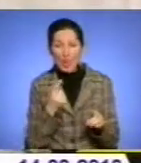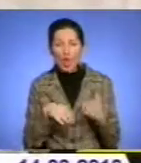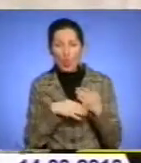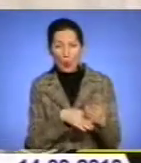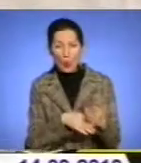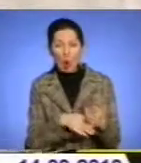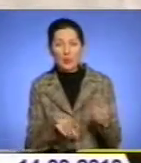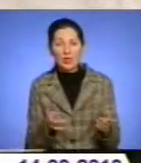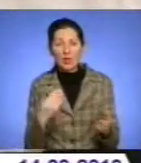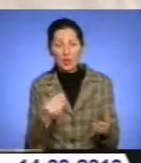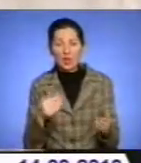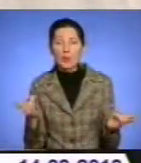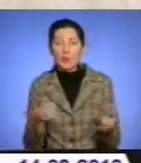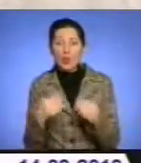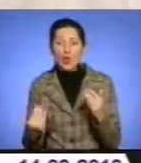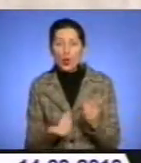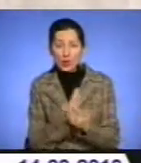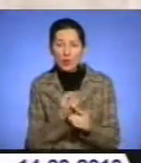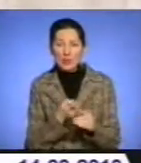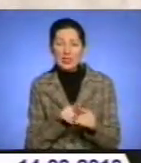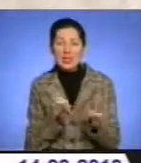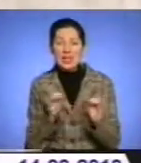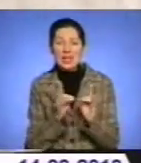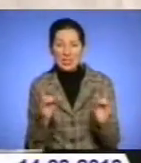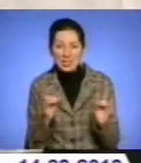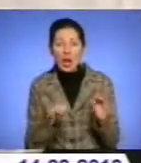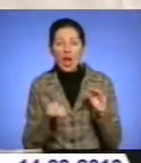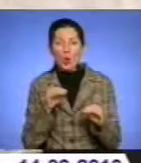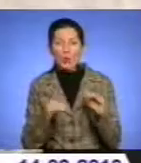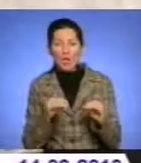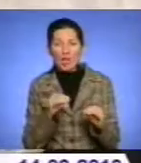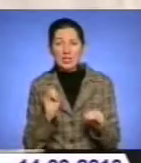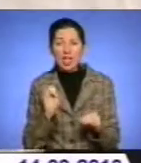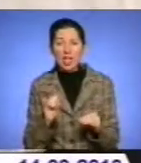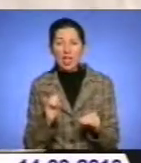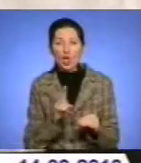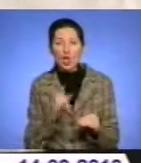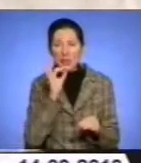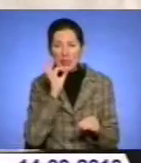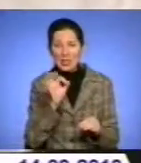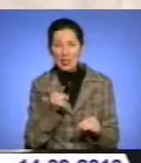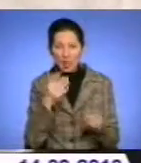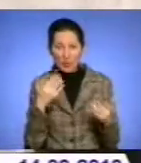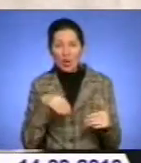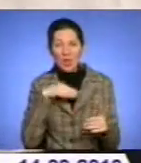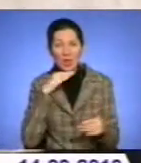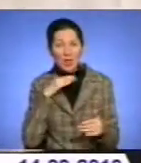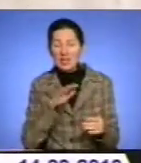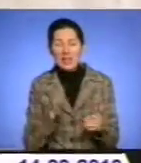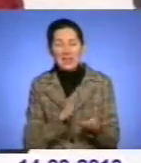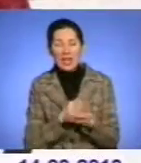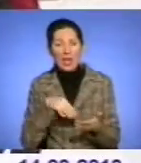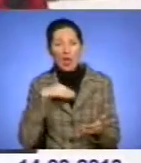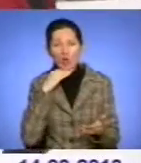вони потребують оновлення і ліжка, і комплектація, і щоб сказати, що їх вже достатньо, то їх ще не є